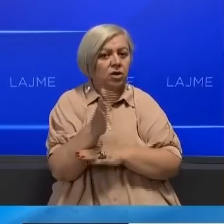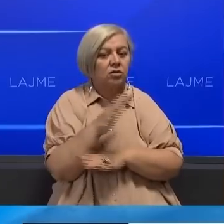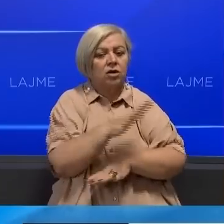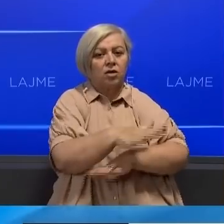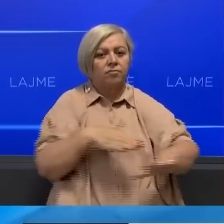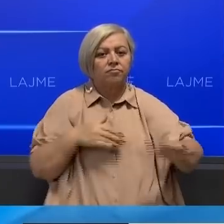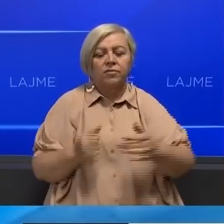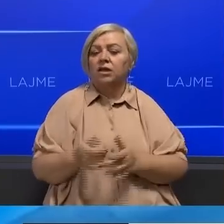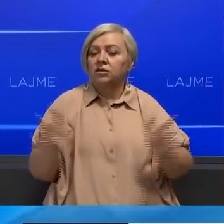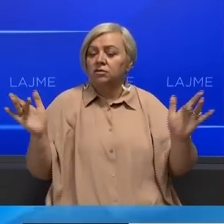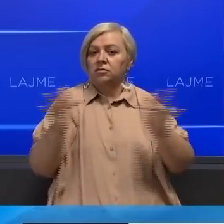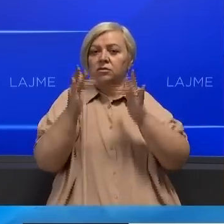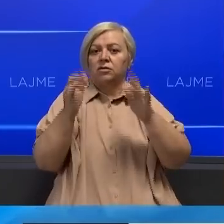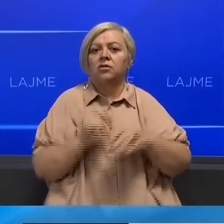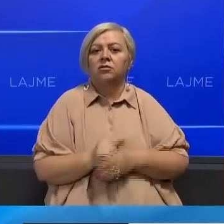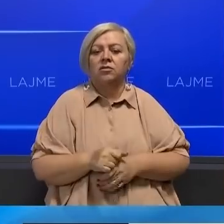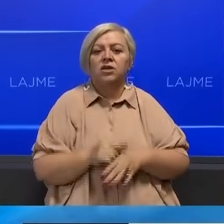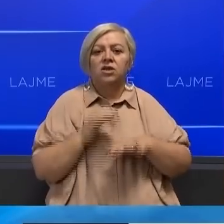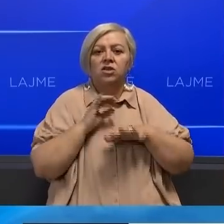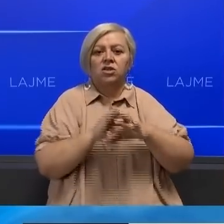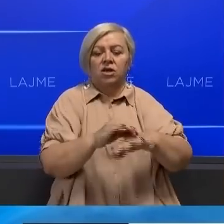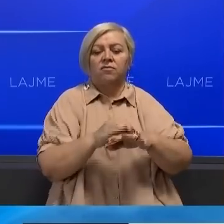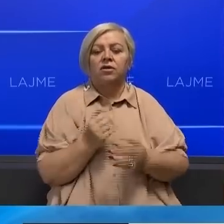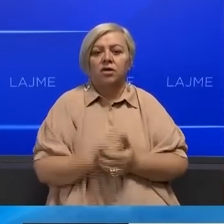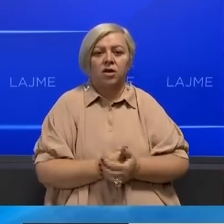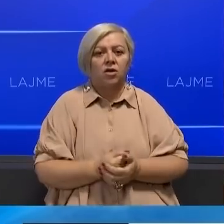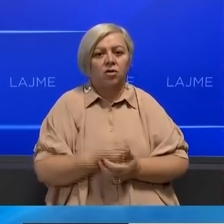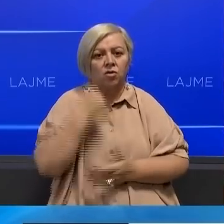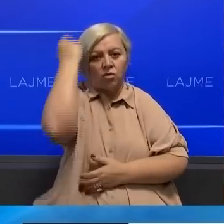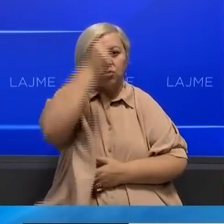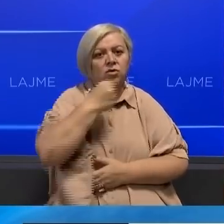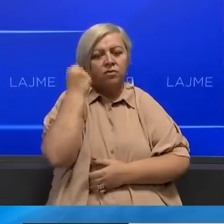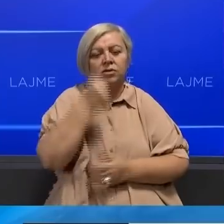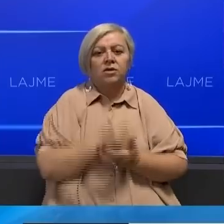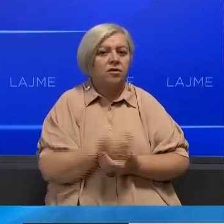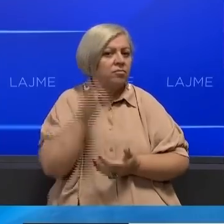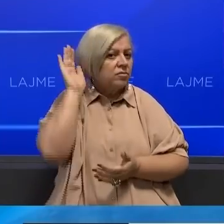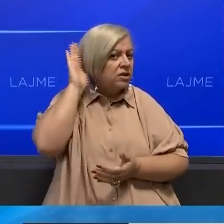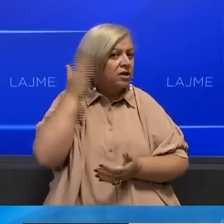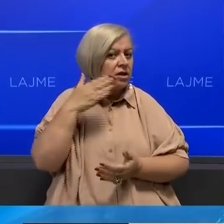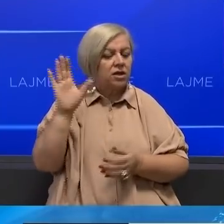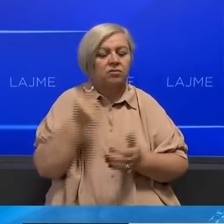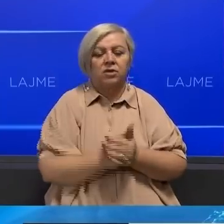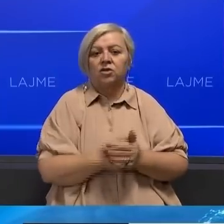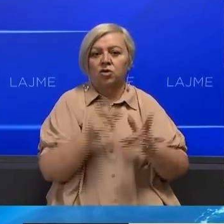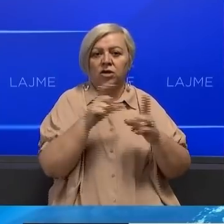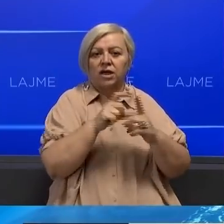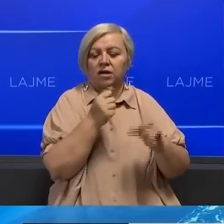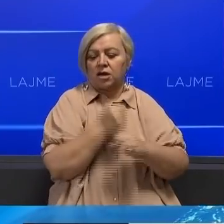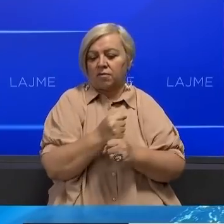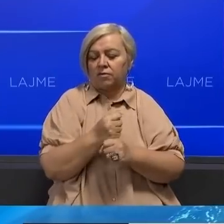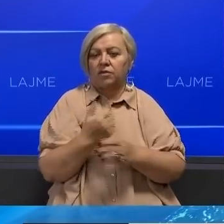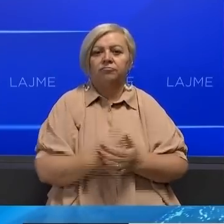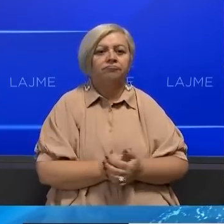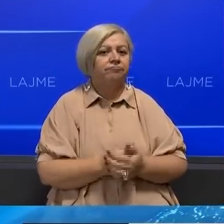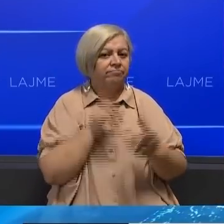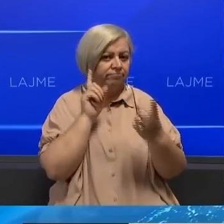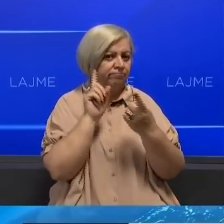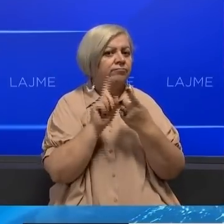opozitës patën kritika dhe për shefën e diplomacisë kosovare Donika Gërvala. E vetëm jam një që një mundë me pas kontakte